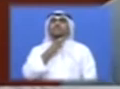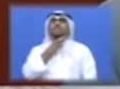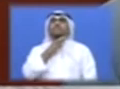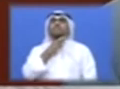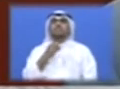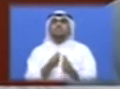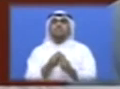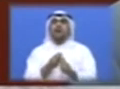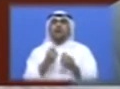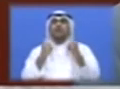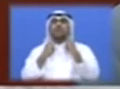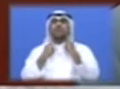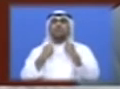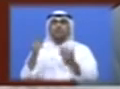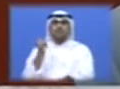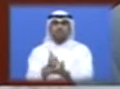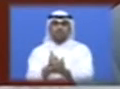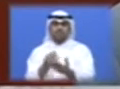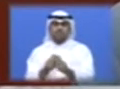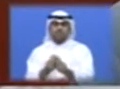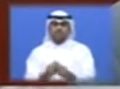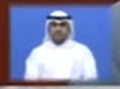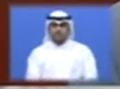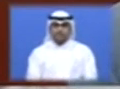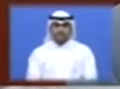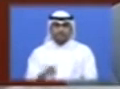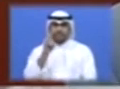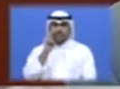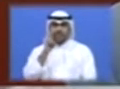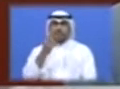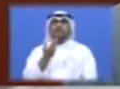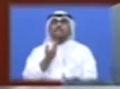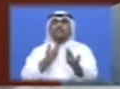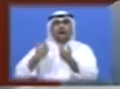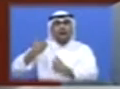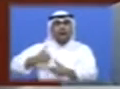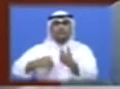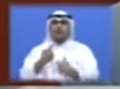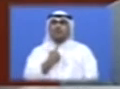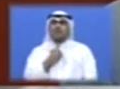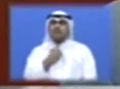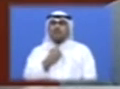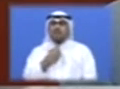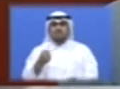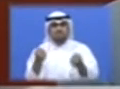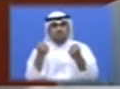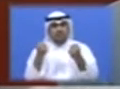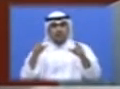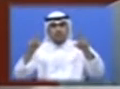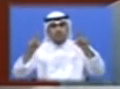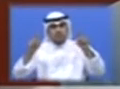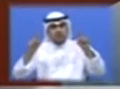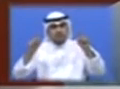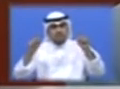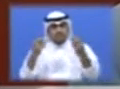الرقبة. فالطريقة الثانية اللي صلحنا أنه مثل ما تقولين نسويها لها في العملية هذه، واللي هي مميزة بالعملية هذه أنه زرعنا لها بنفس